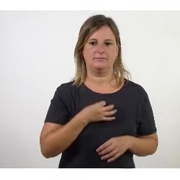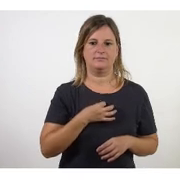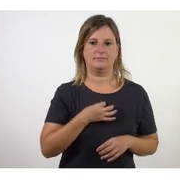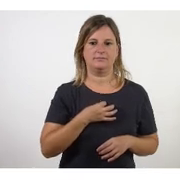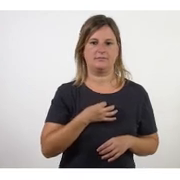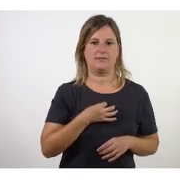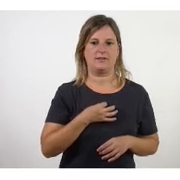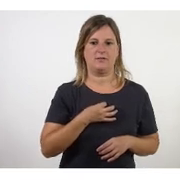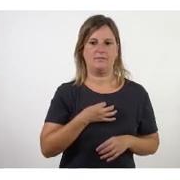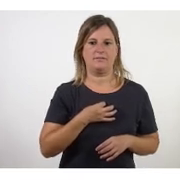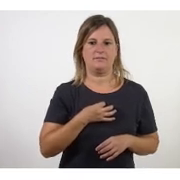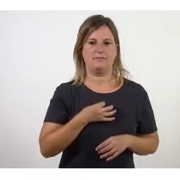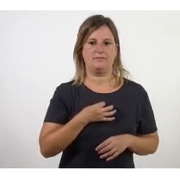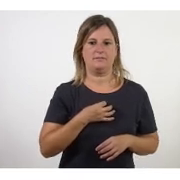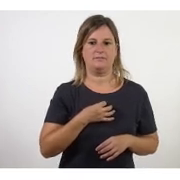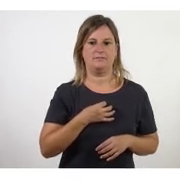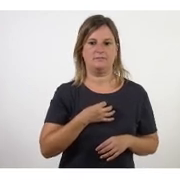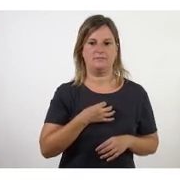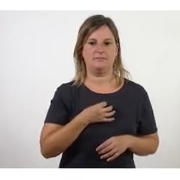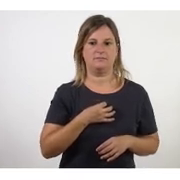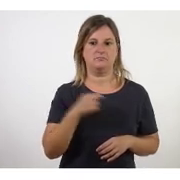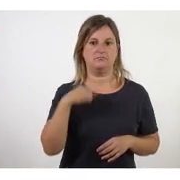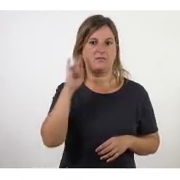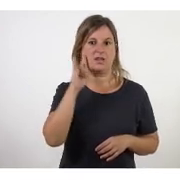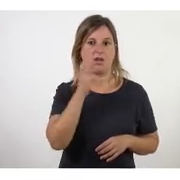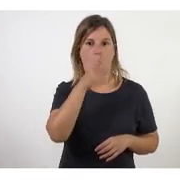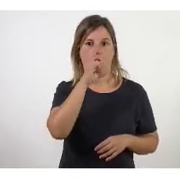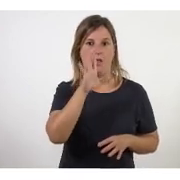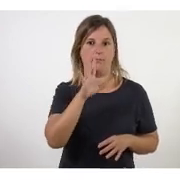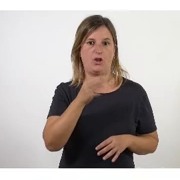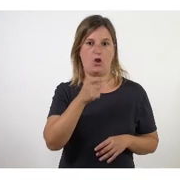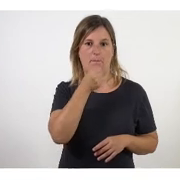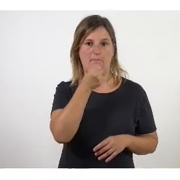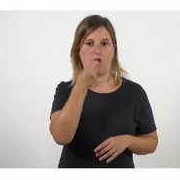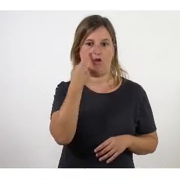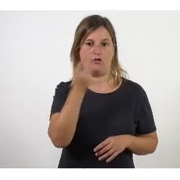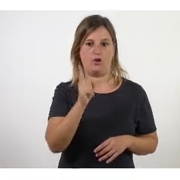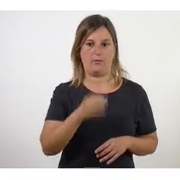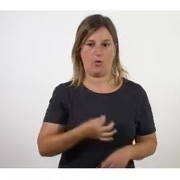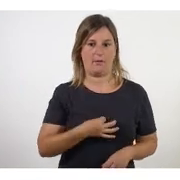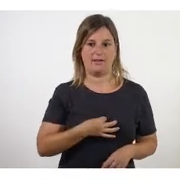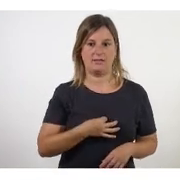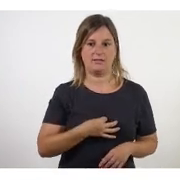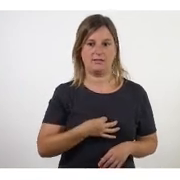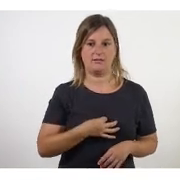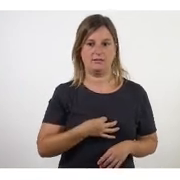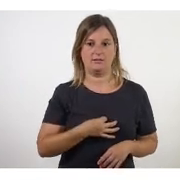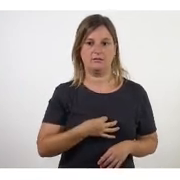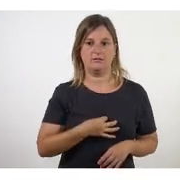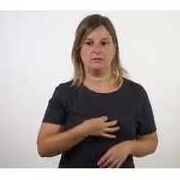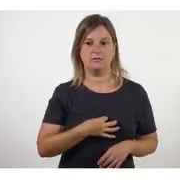se l'aguanti així. Vale? A mi m'esteu sentint igual, però el micro no surt en pantalla. Veieu? I li dius a la persona a la que